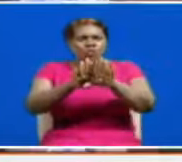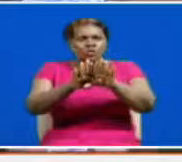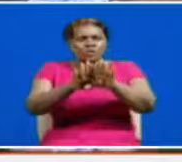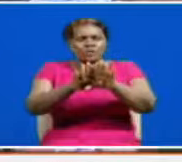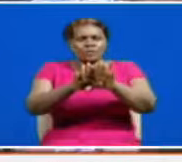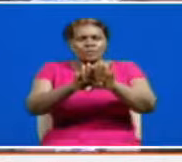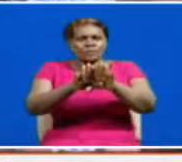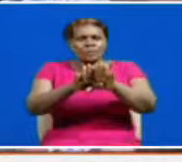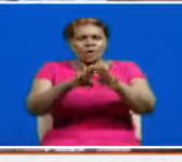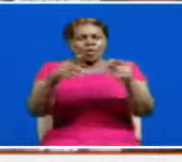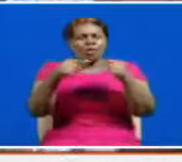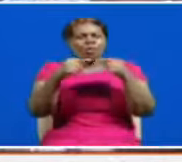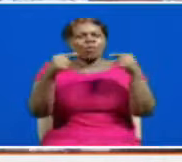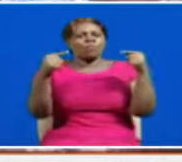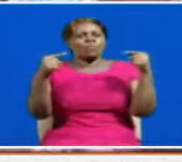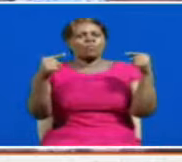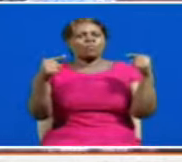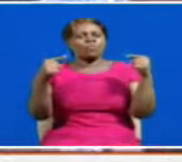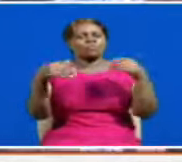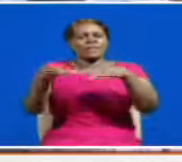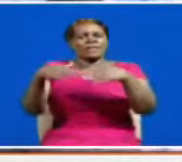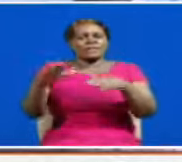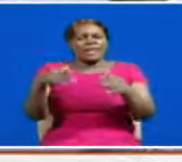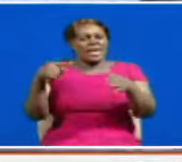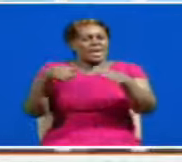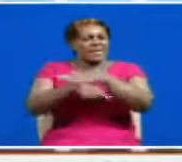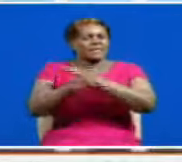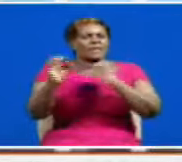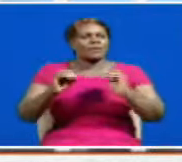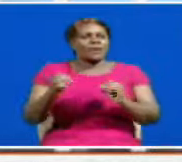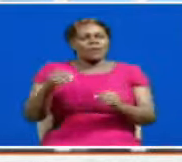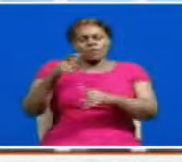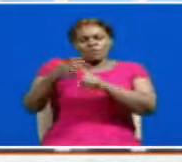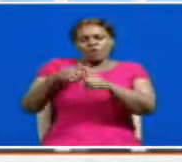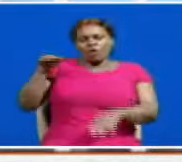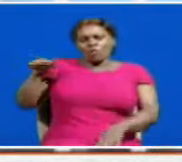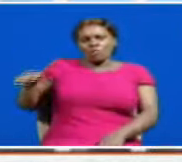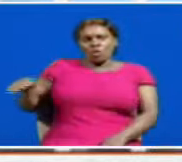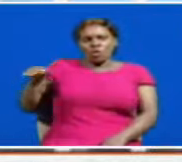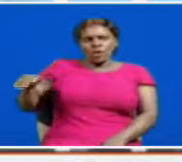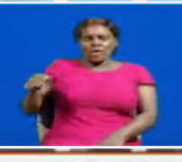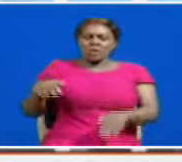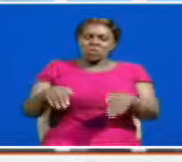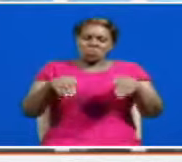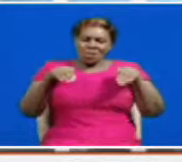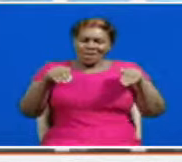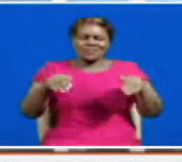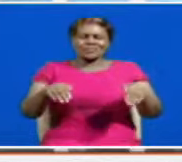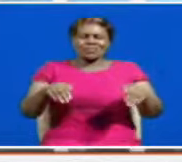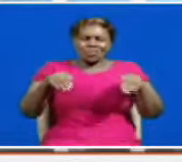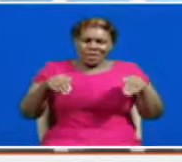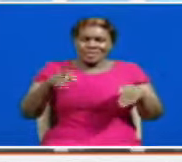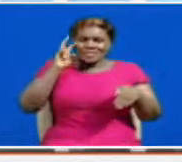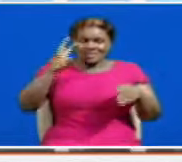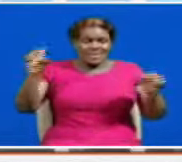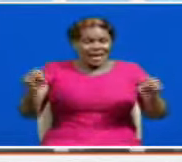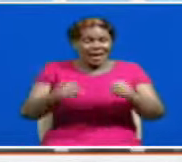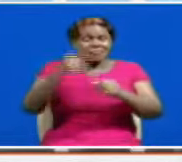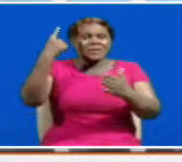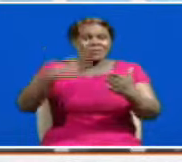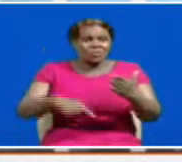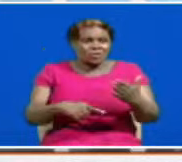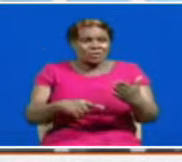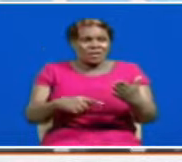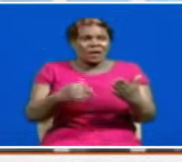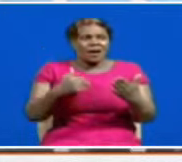mkali, wakipiga kambi upande wa nje na kuzuiwa kuingia. From morning, we have just been waiting and waiting to see what is going to happen.